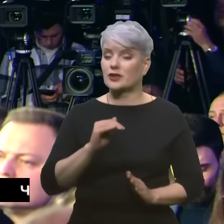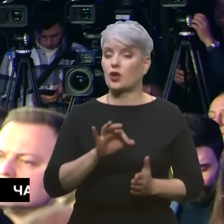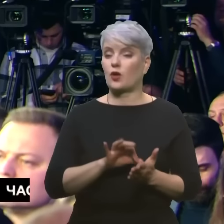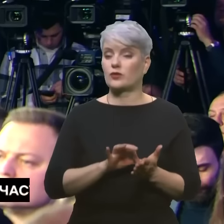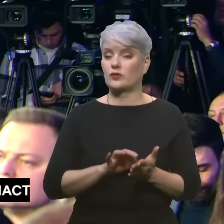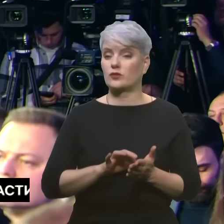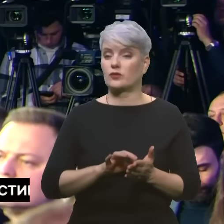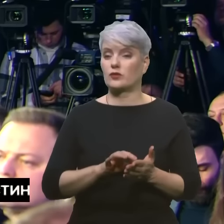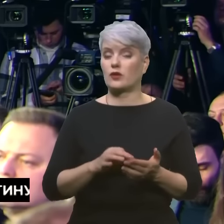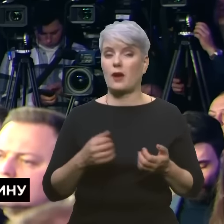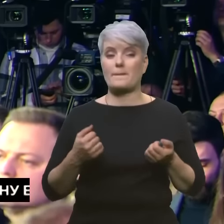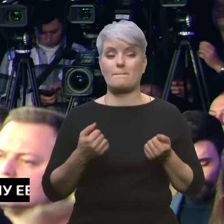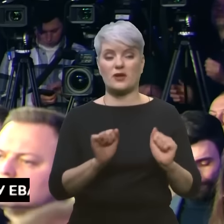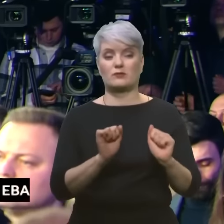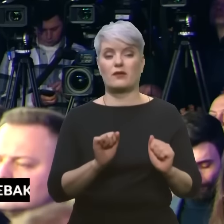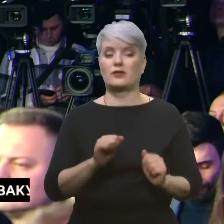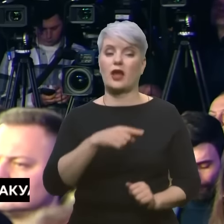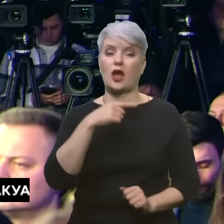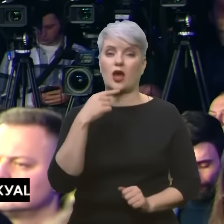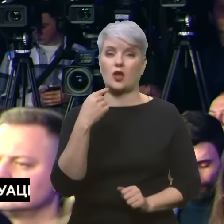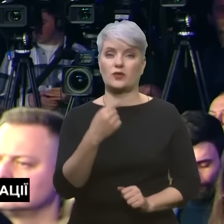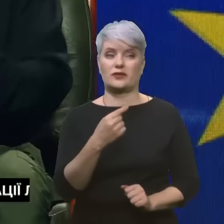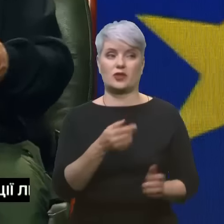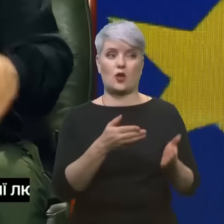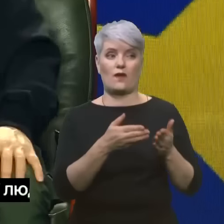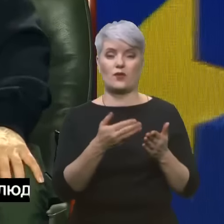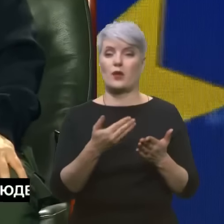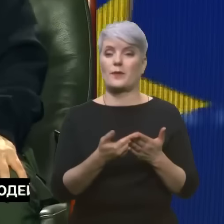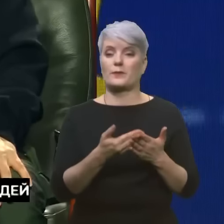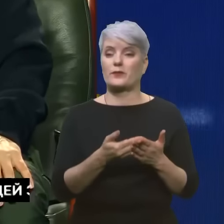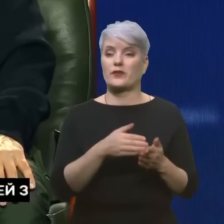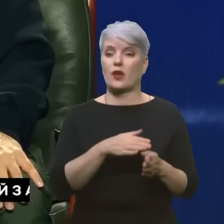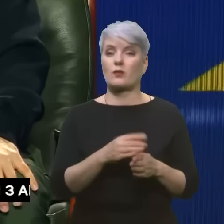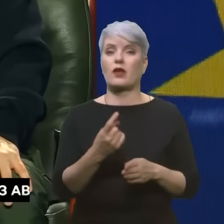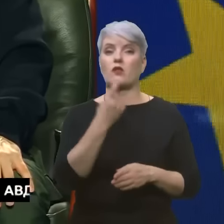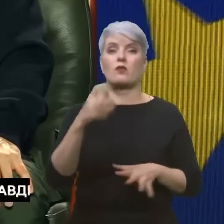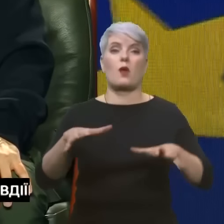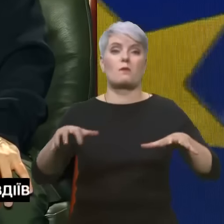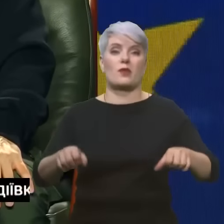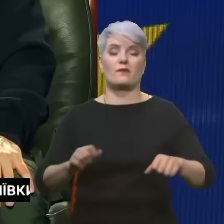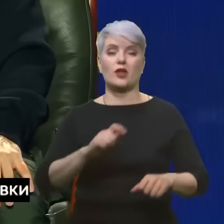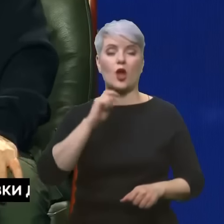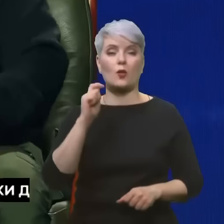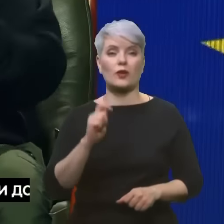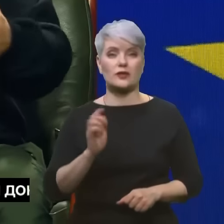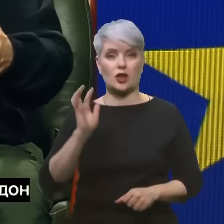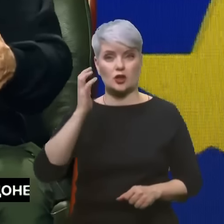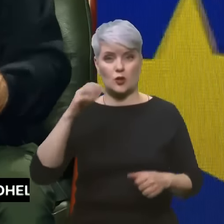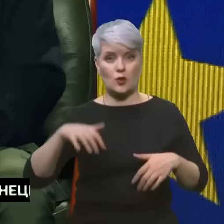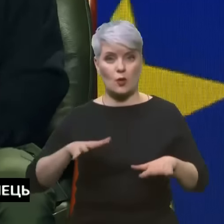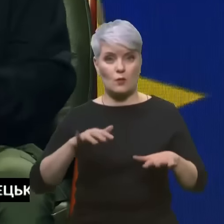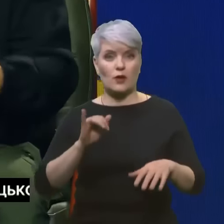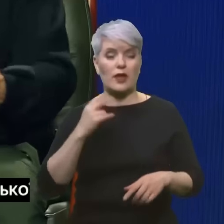позбавлення російського флоту майже тотального їх домінування в українському Чорному морі і